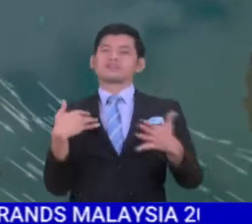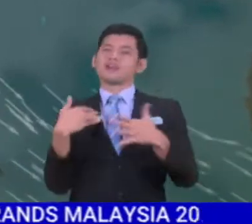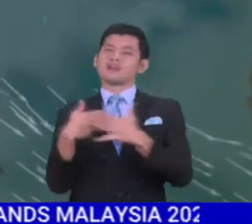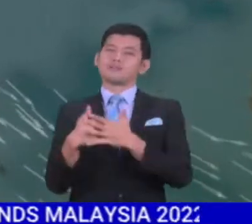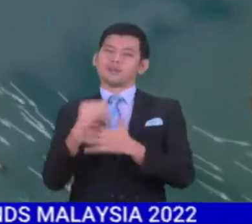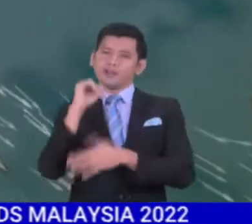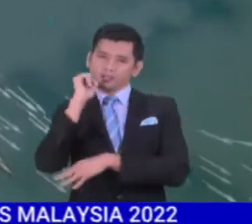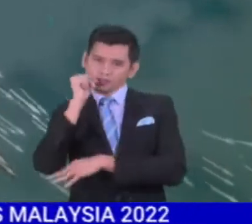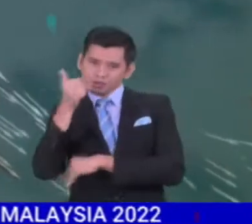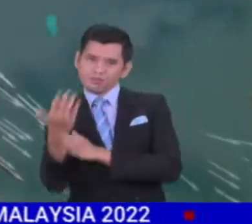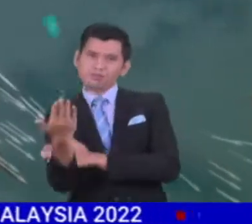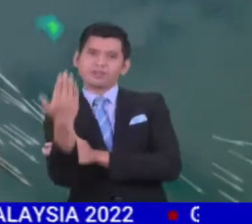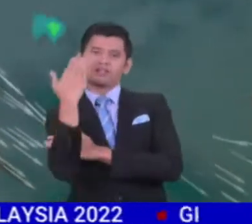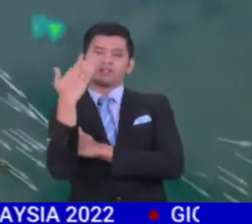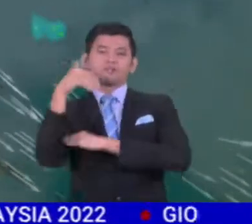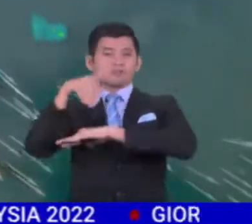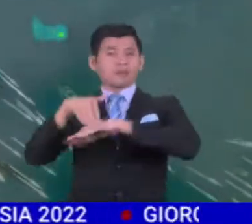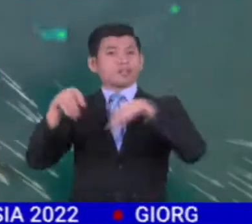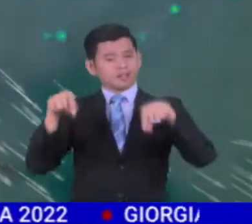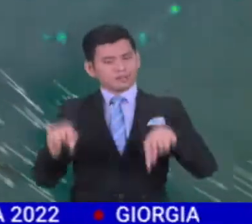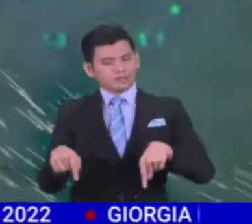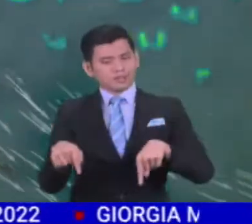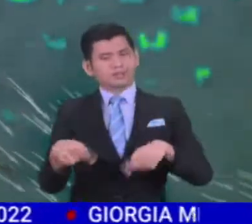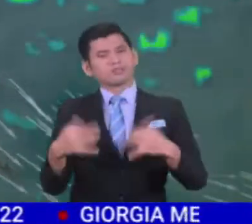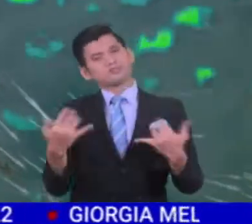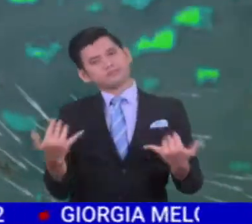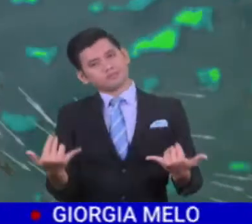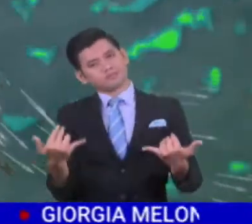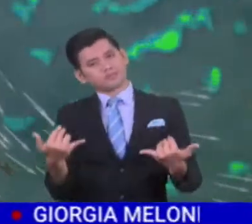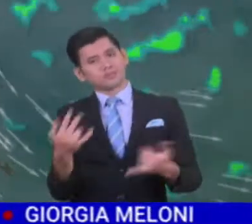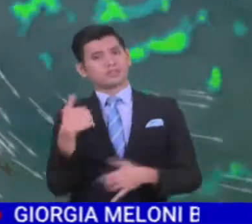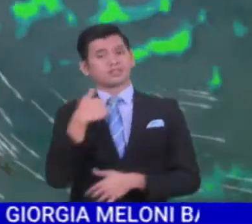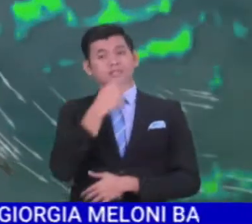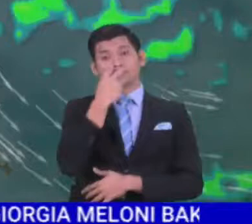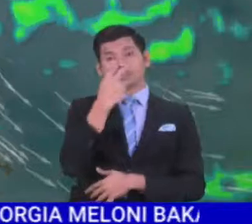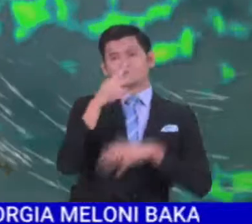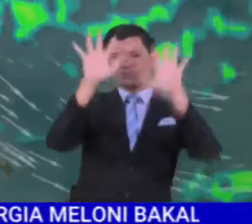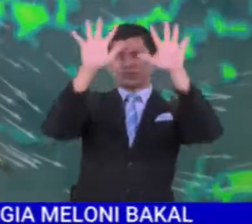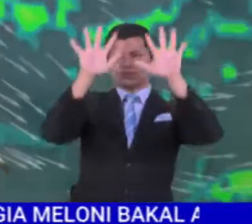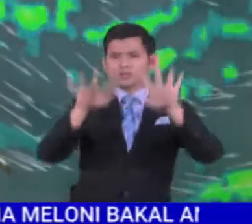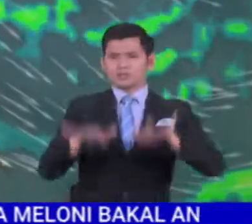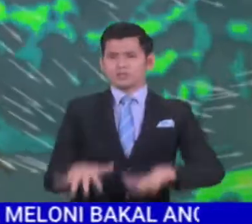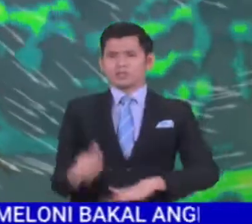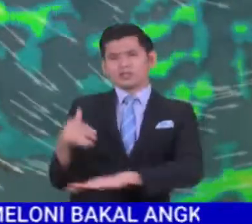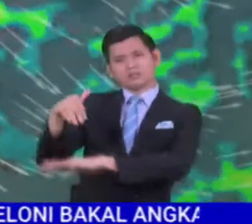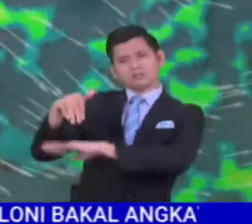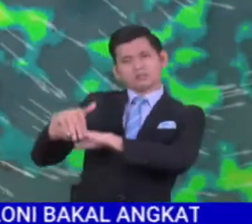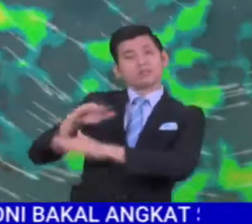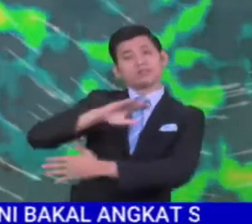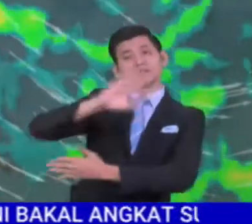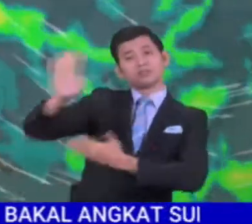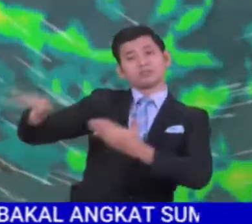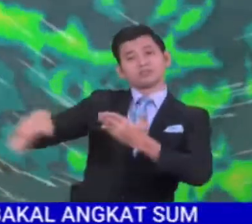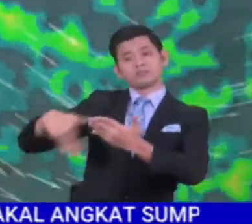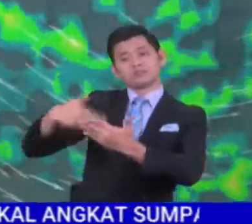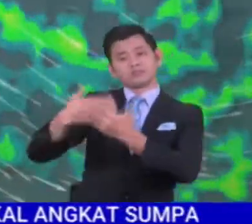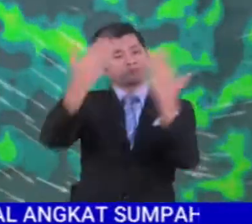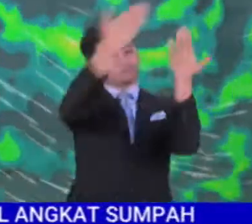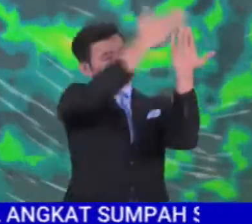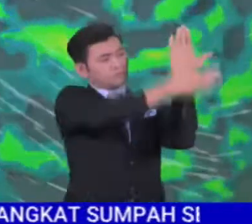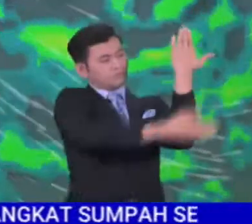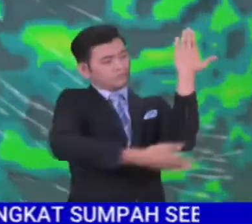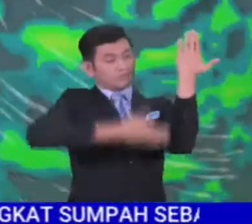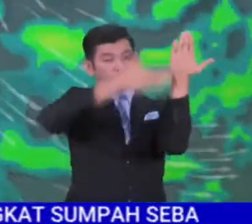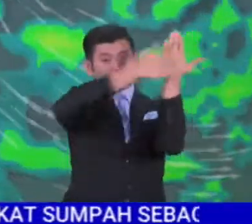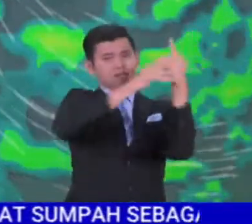paginya. Untuk malam ini, keadaan cuaca dijangkakan untuk hujan sepanjang malam di hampir keseluruhan negeri semenanjung Malaysia.